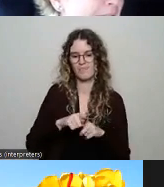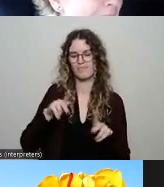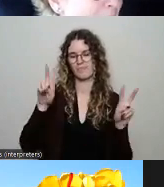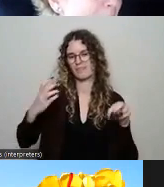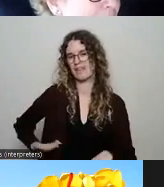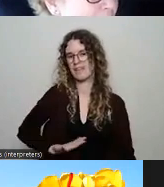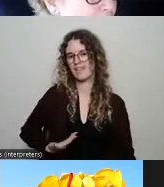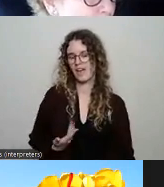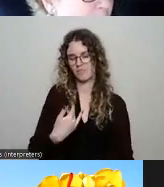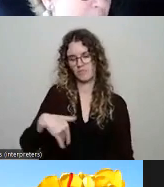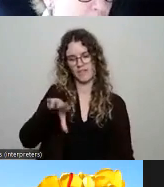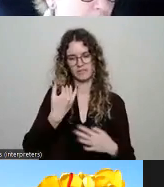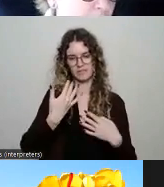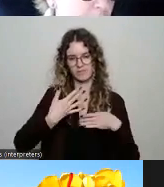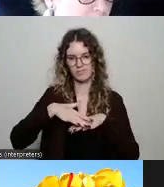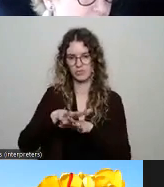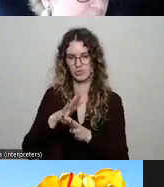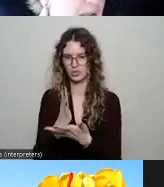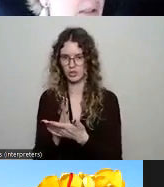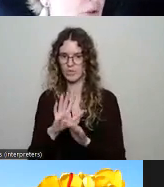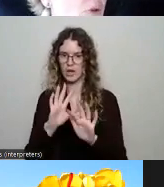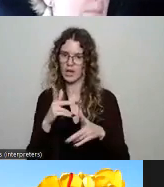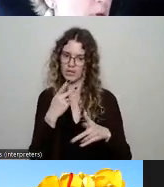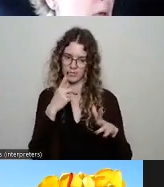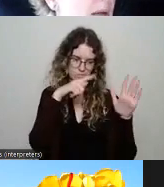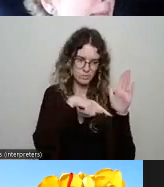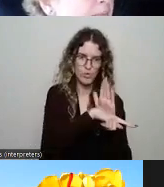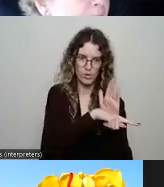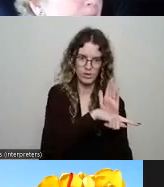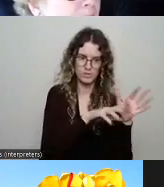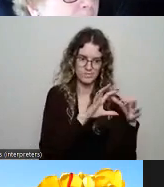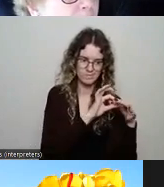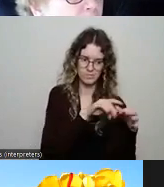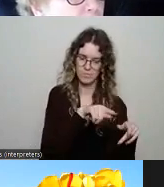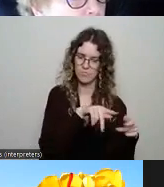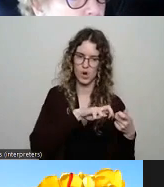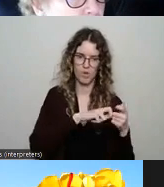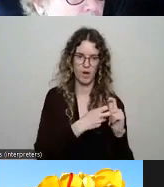integruotas. Bet vat jeigu imti per turinį, tai čia tikrai didžiulė problema.